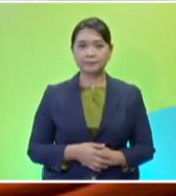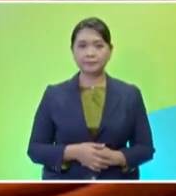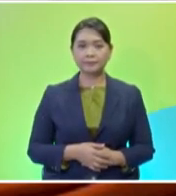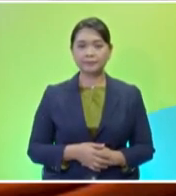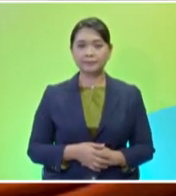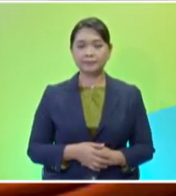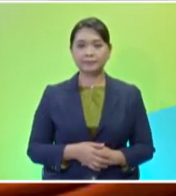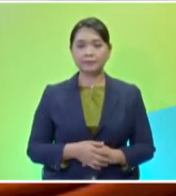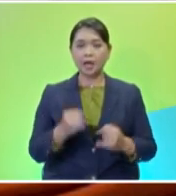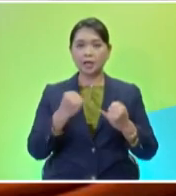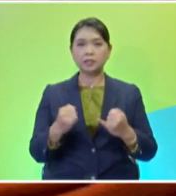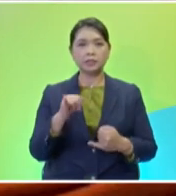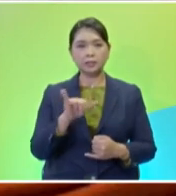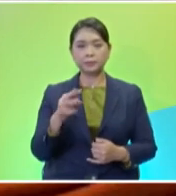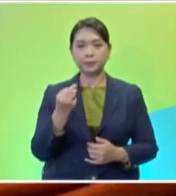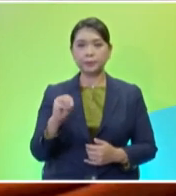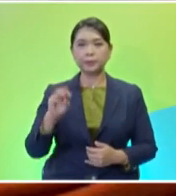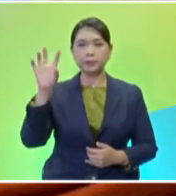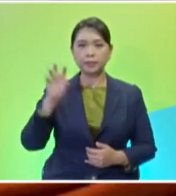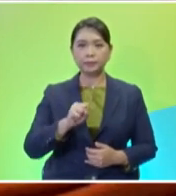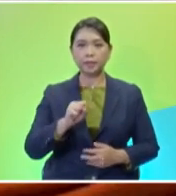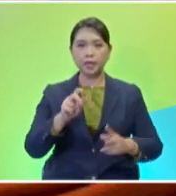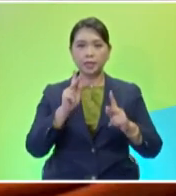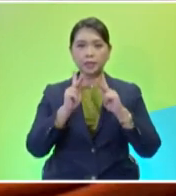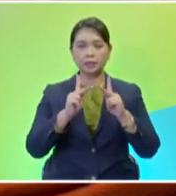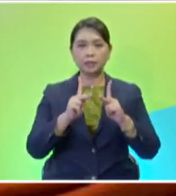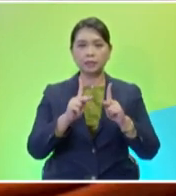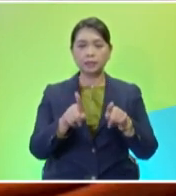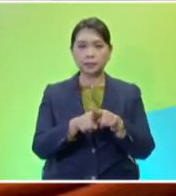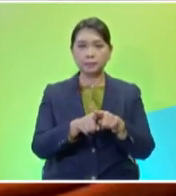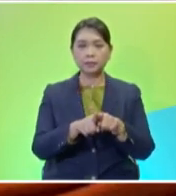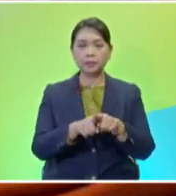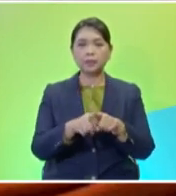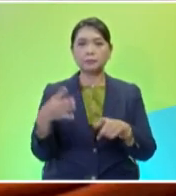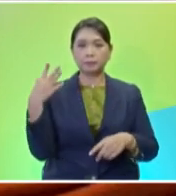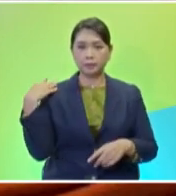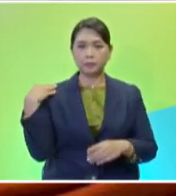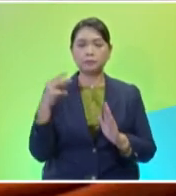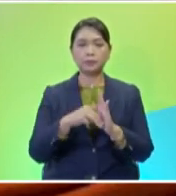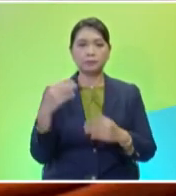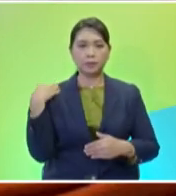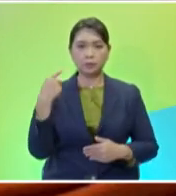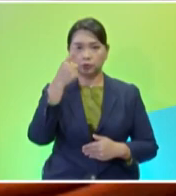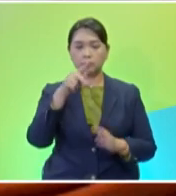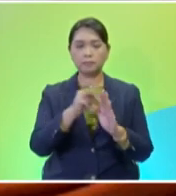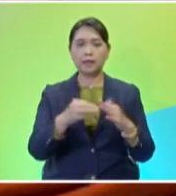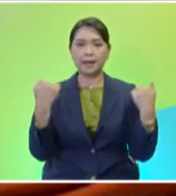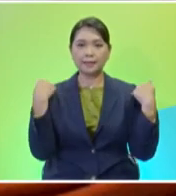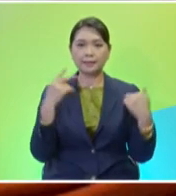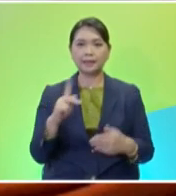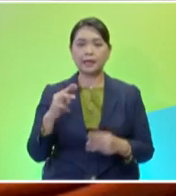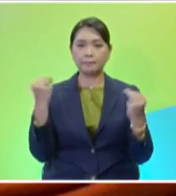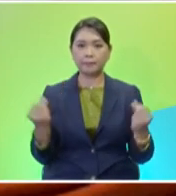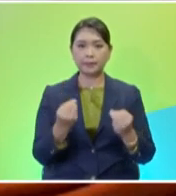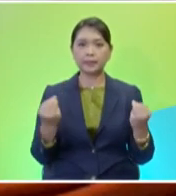akhirnya mereka mencapai kata sepakat untuk bahu membahu mengadakan najis tersebut mengadakan